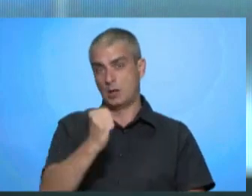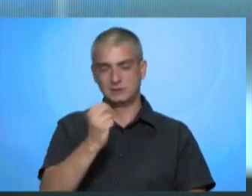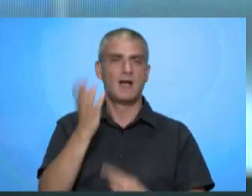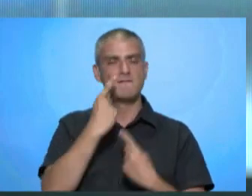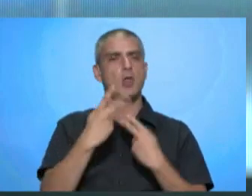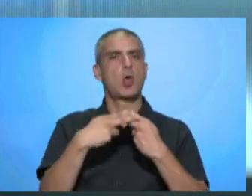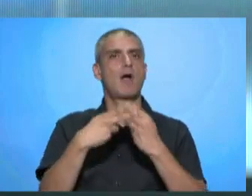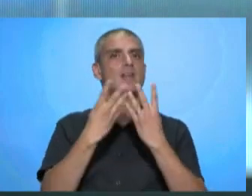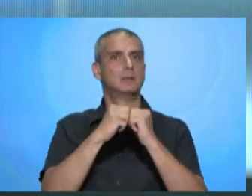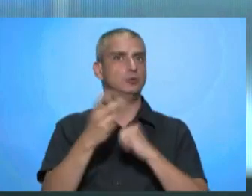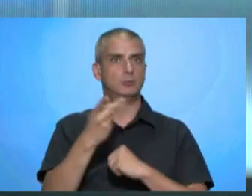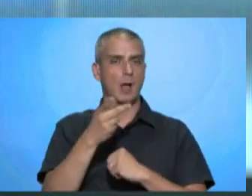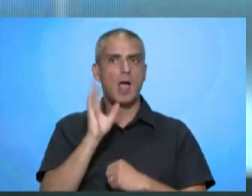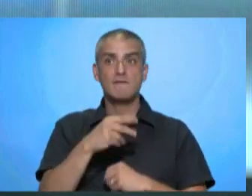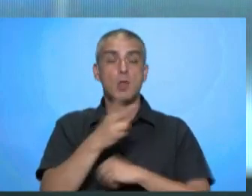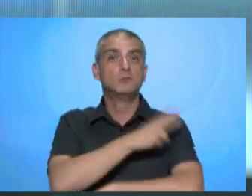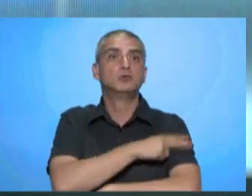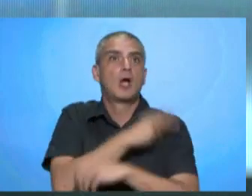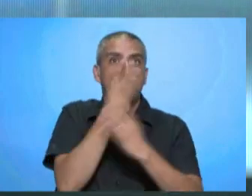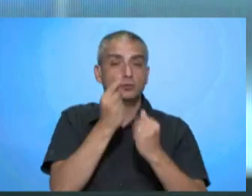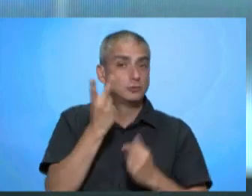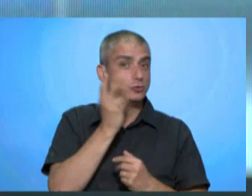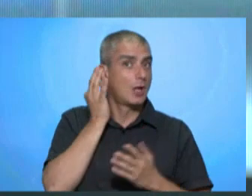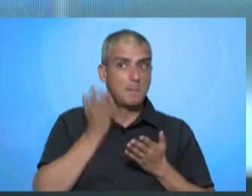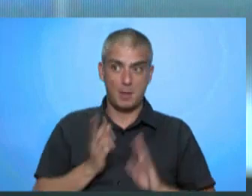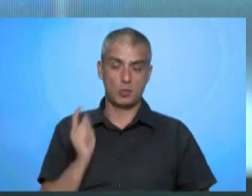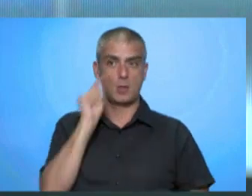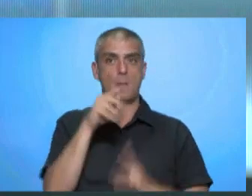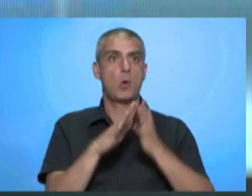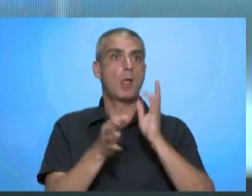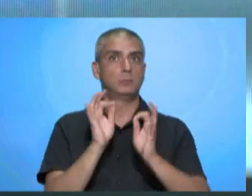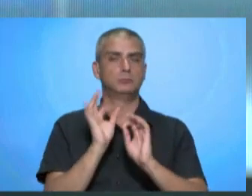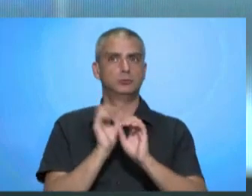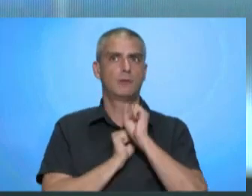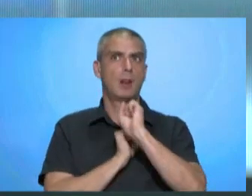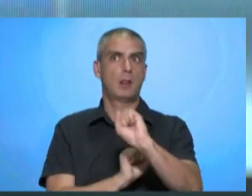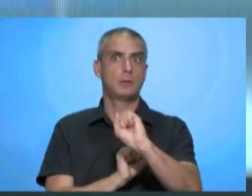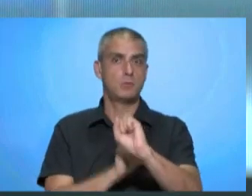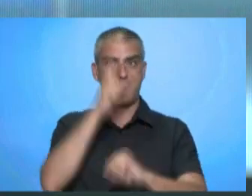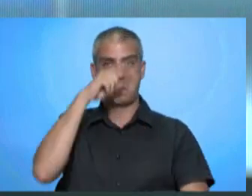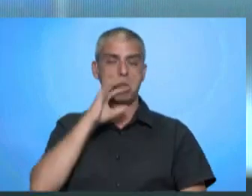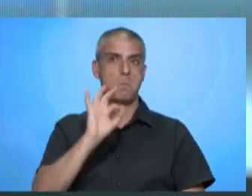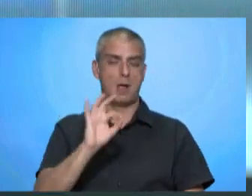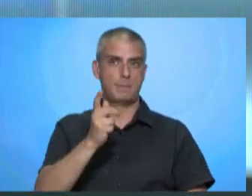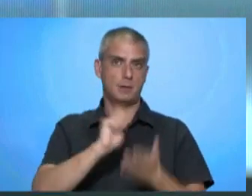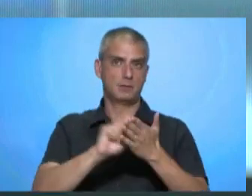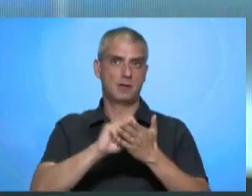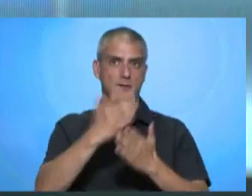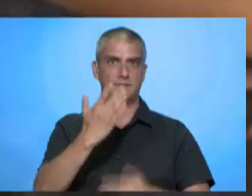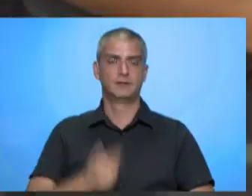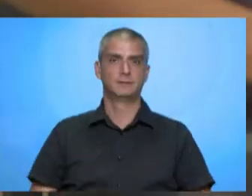בית. על אף חשדות המשטרה, בנותיהן הגיעו לבית המשפט כדי לתמוך באביהן. הנה הכתבה של שרון